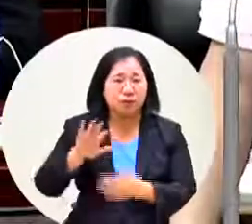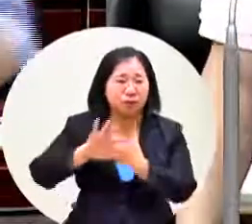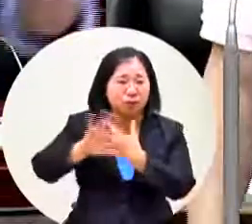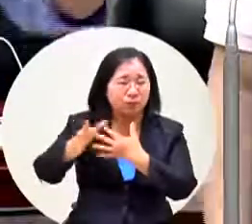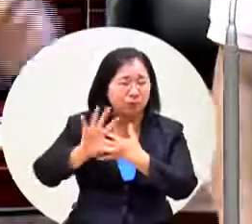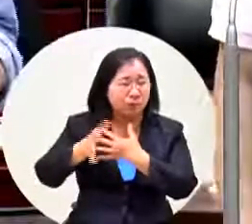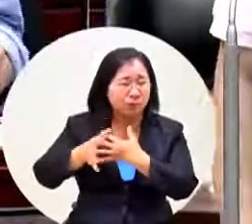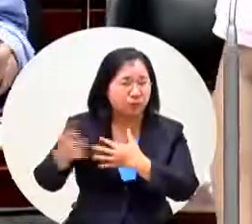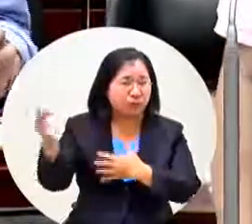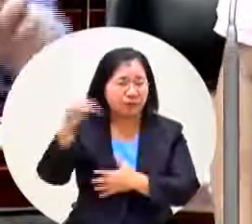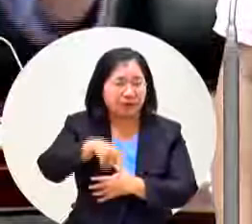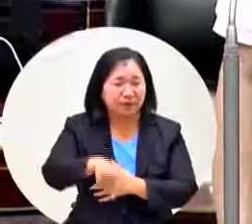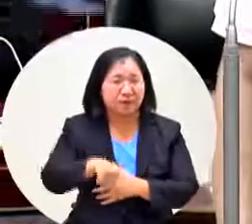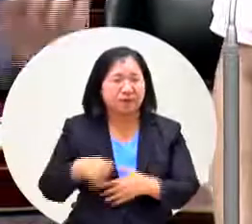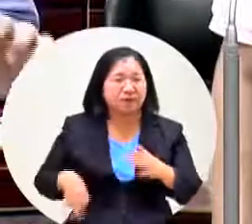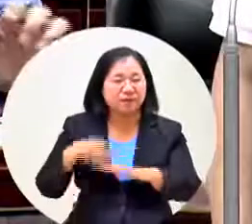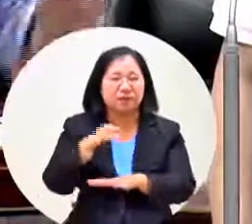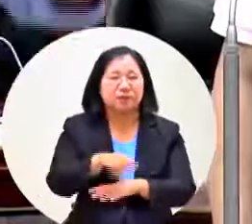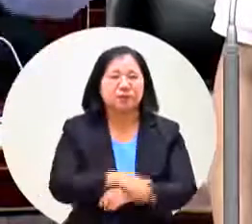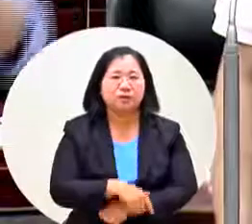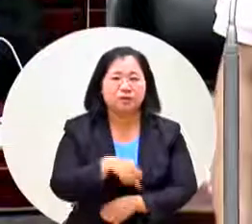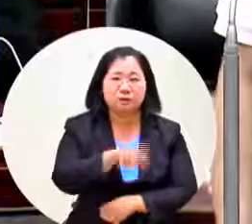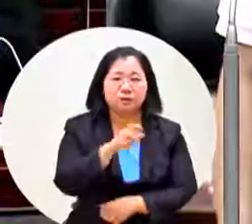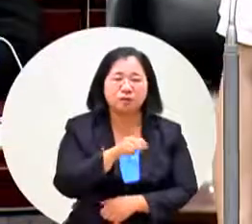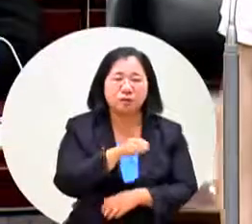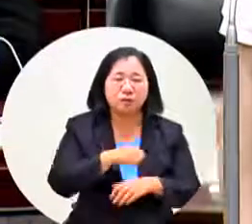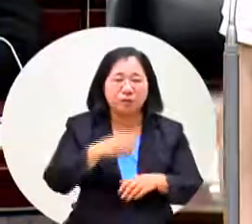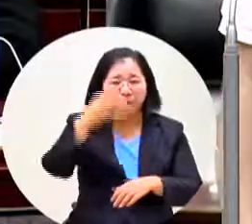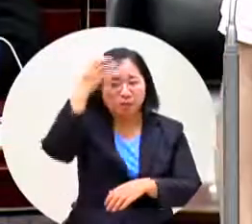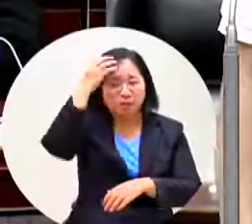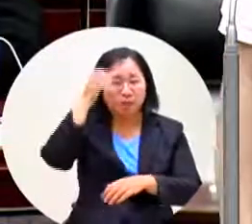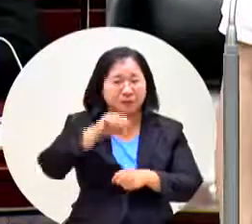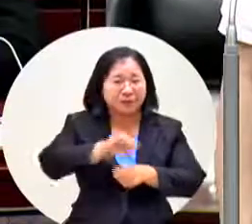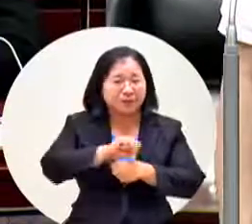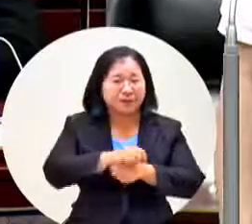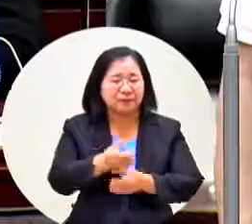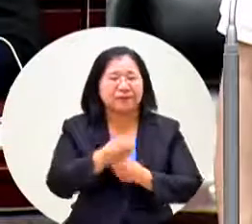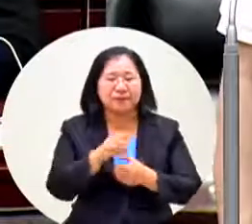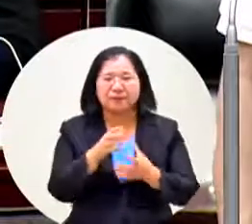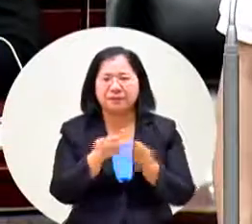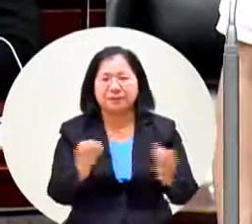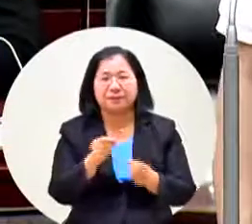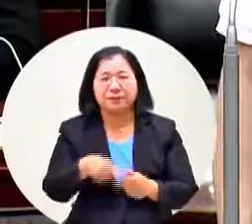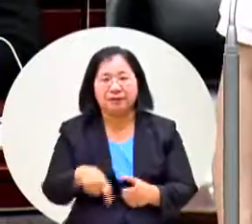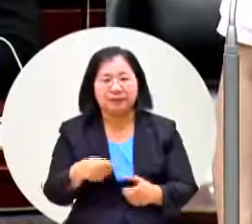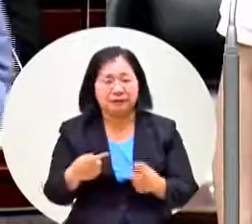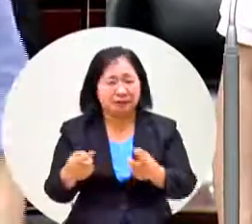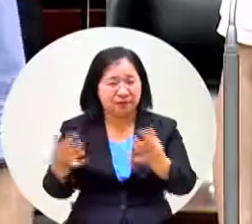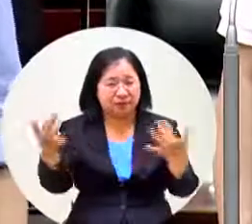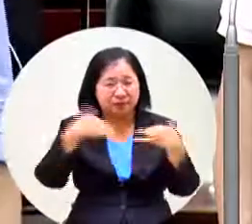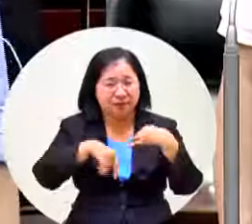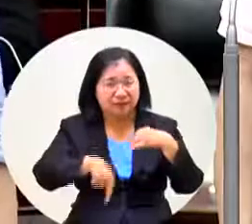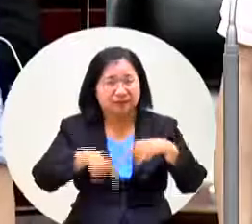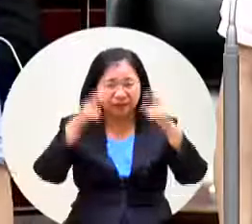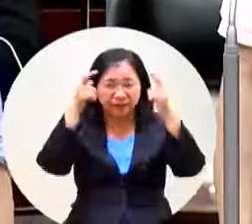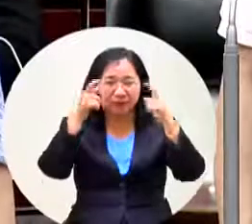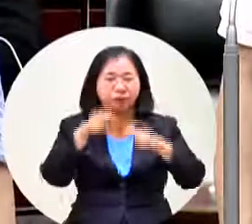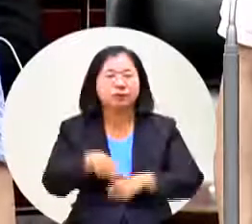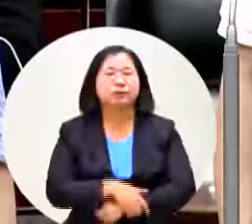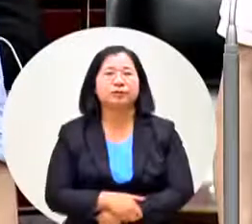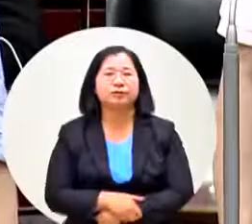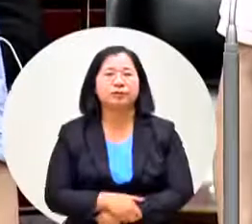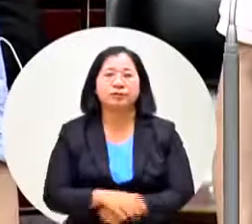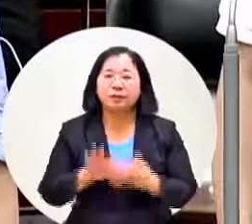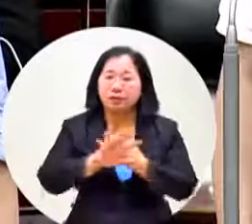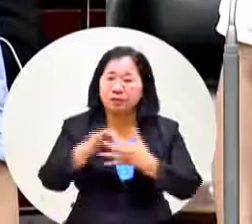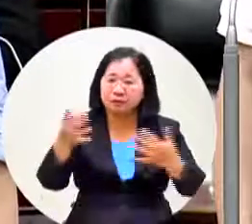好朋友。那这些对外商企业家来投，他就不要去越南，不要去孟加拉，不用去其他，他可以来高雄。一